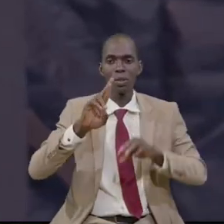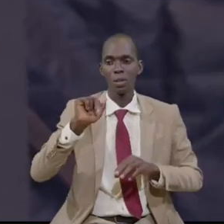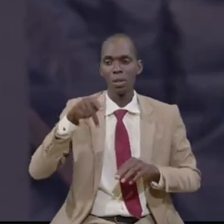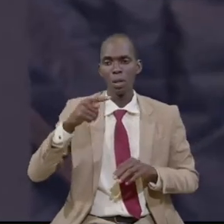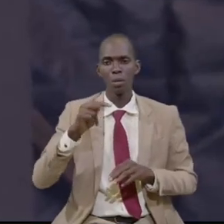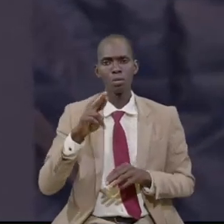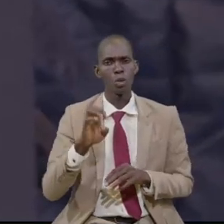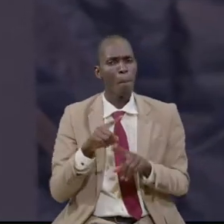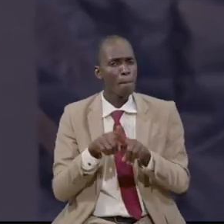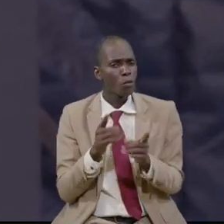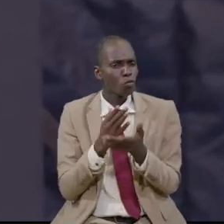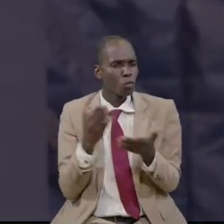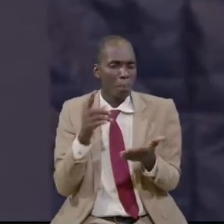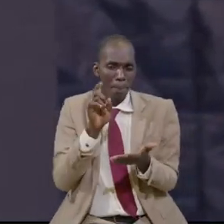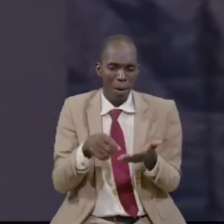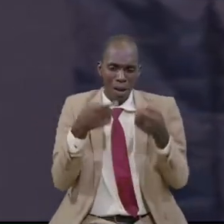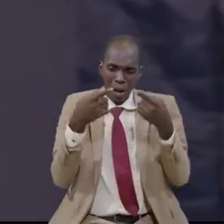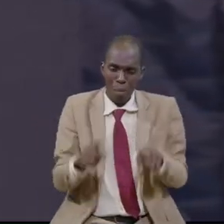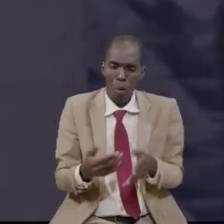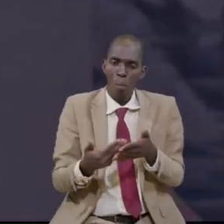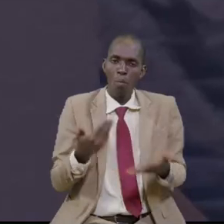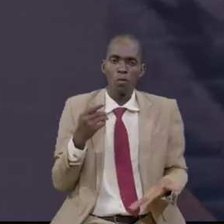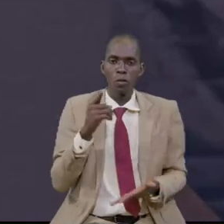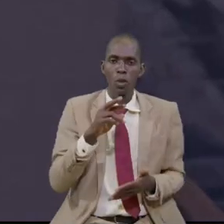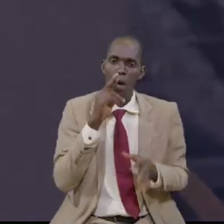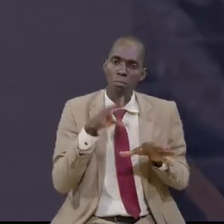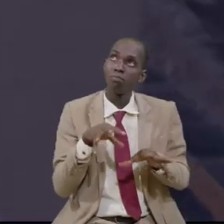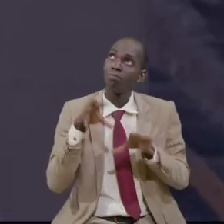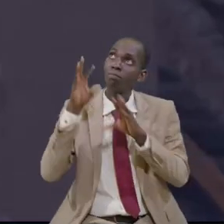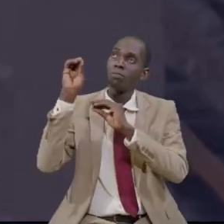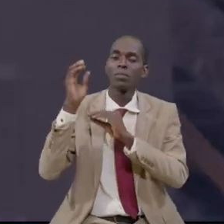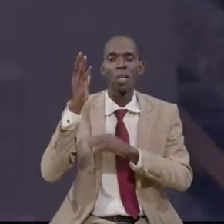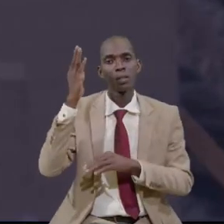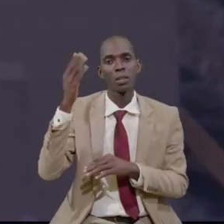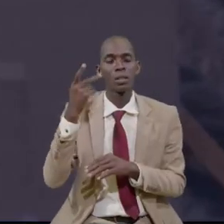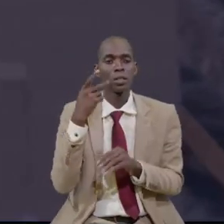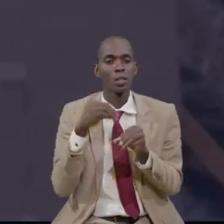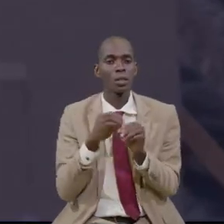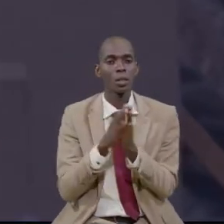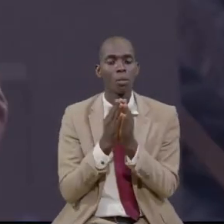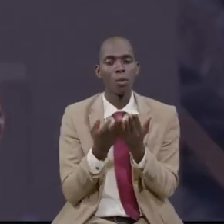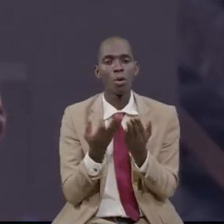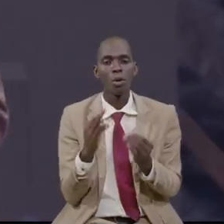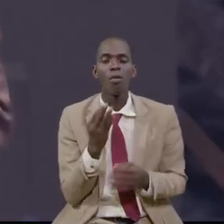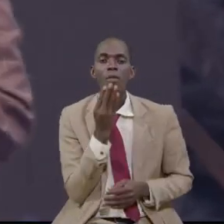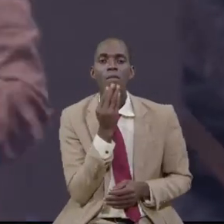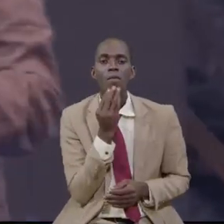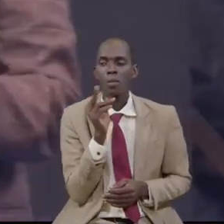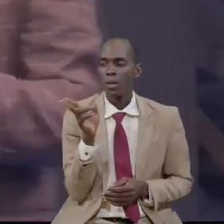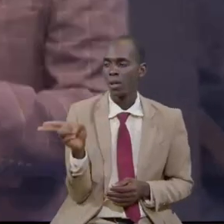nous appelons le transport, l'enlèvement. Voyons Hébreux au chapitre